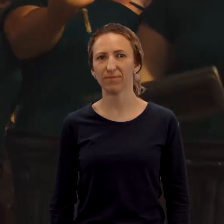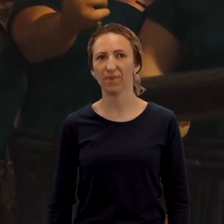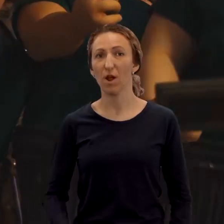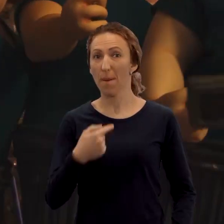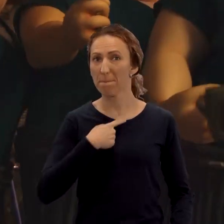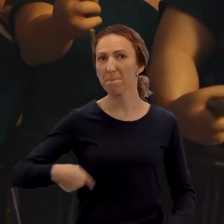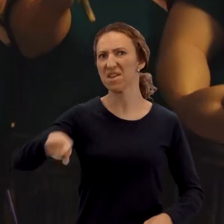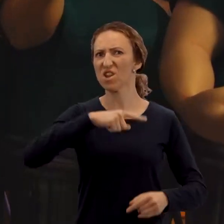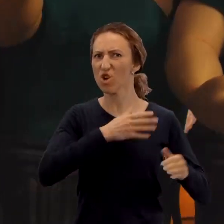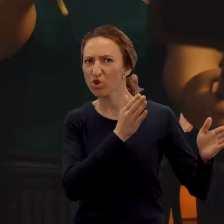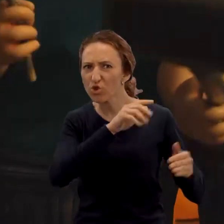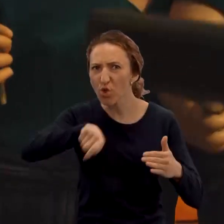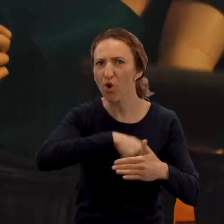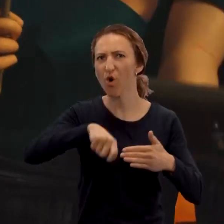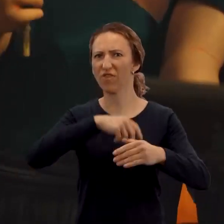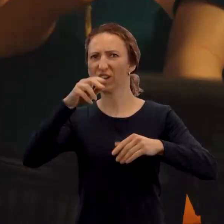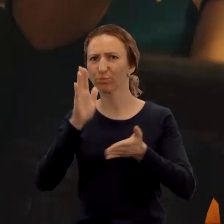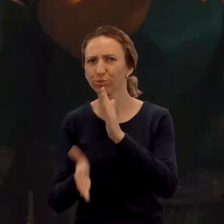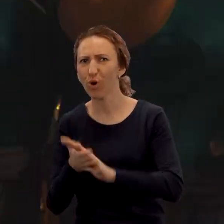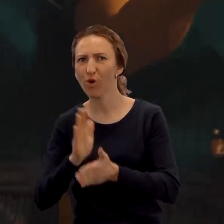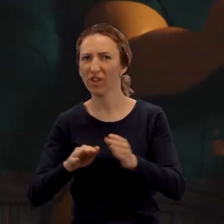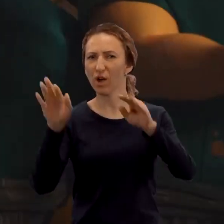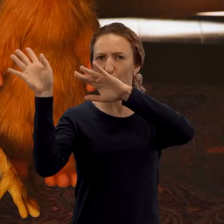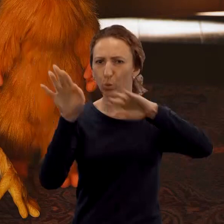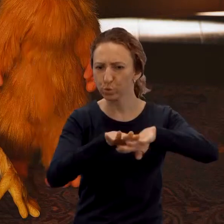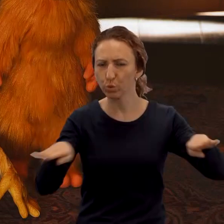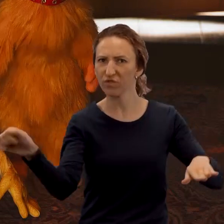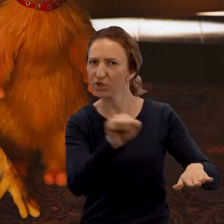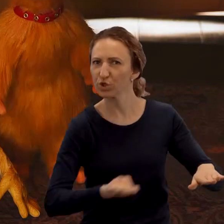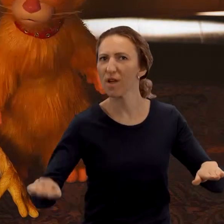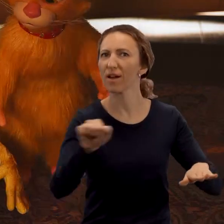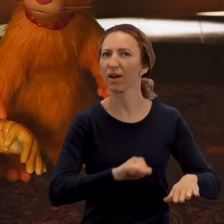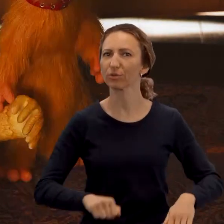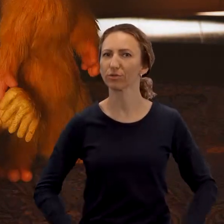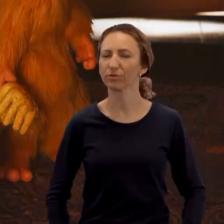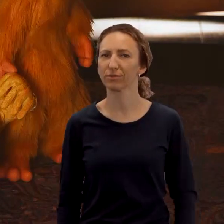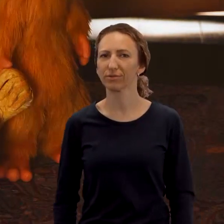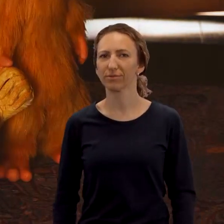Gotujemy Trzymaj, żebym Wycieramy kurze